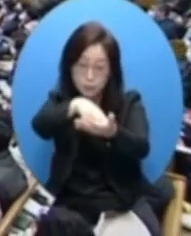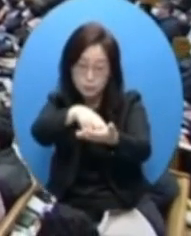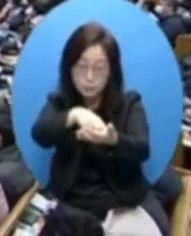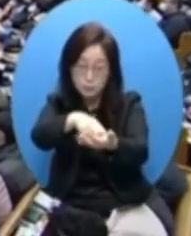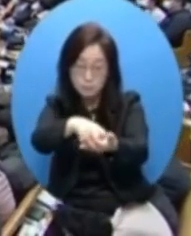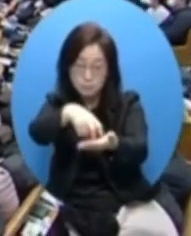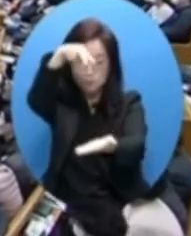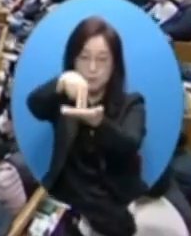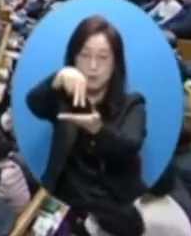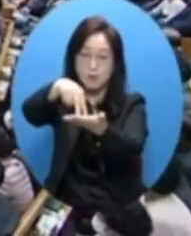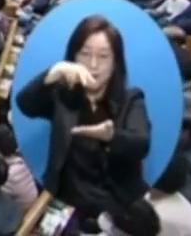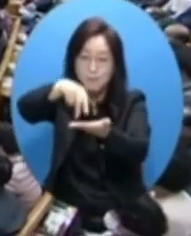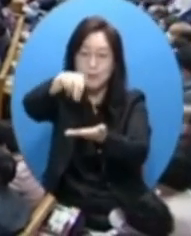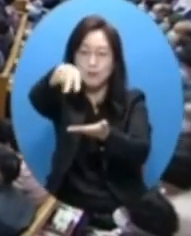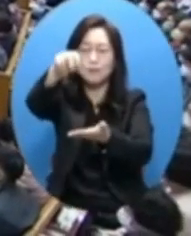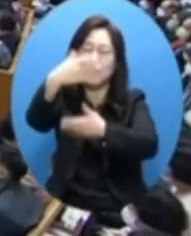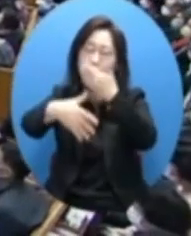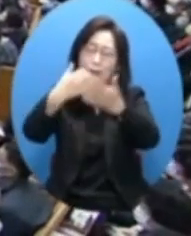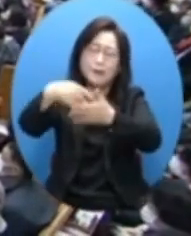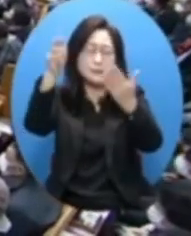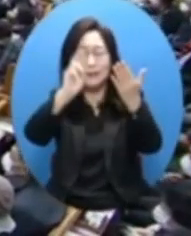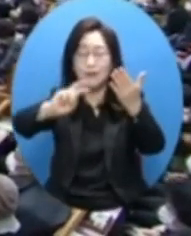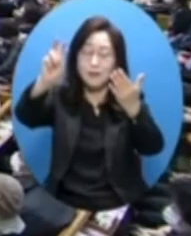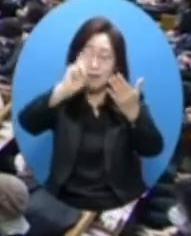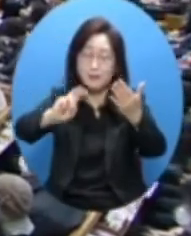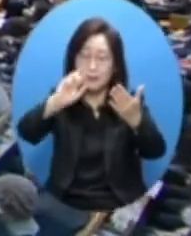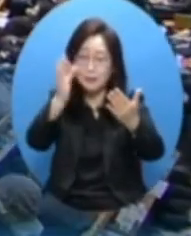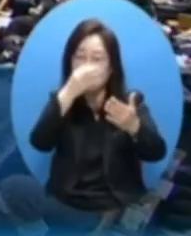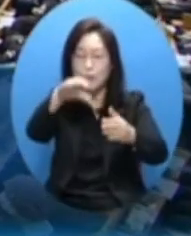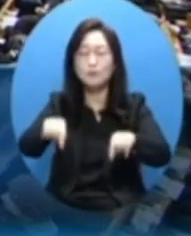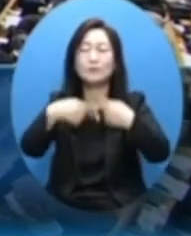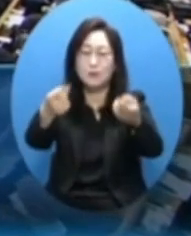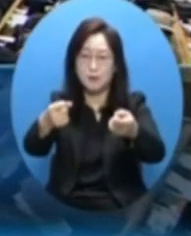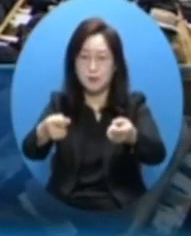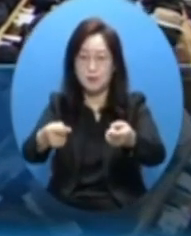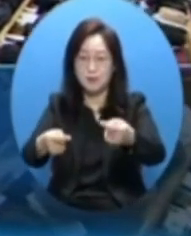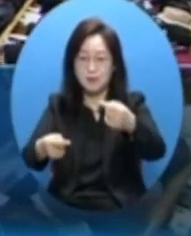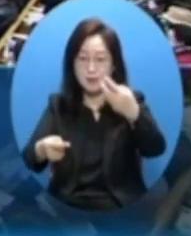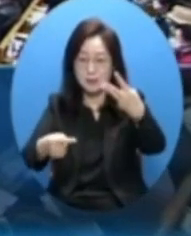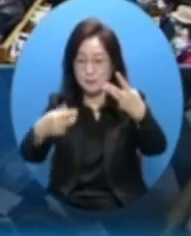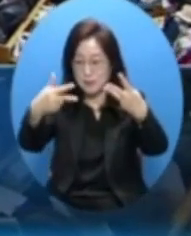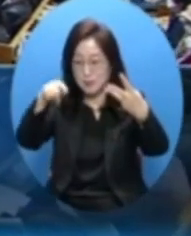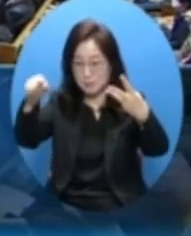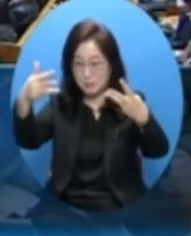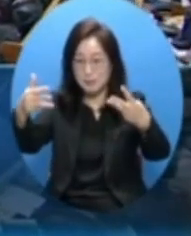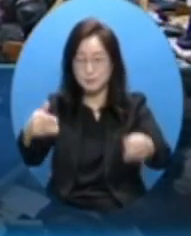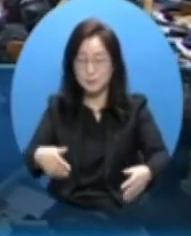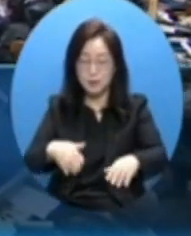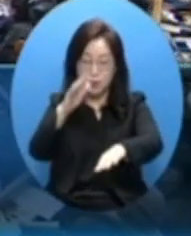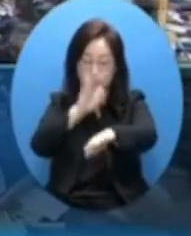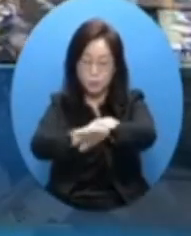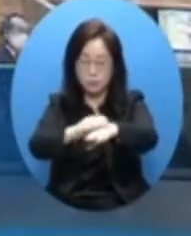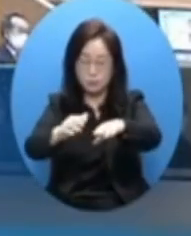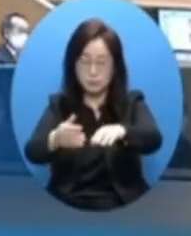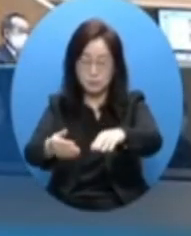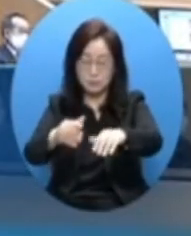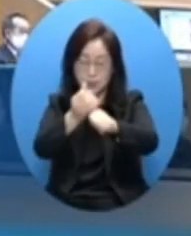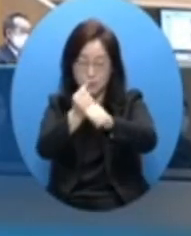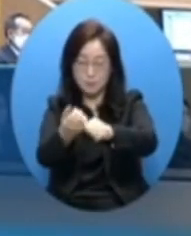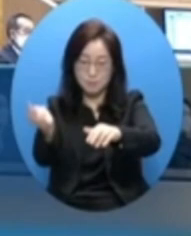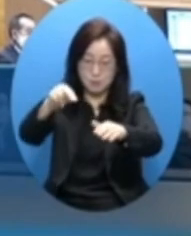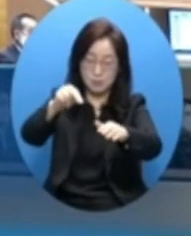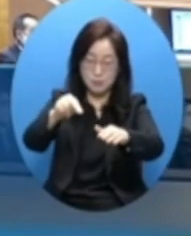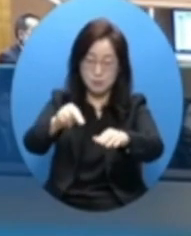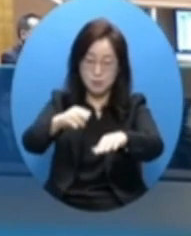일어나서 뛰어오르며 하늘을 찬양하며 성전에 들어갑니다 3장 7절 8절입니다 오른손을 잡아 일으키니 발과